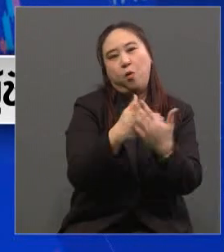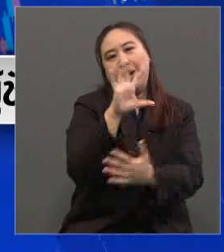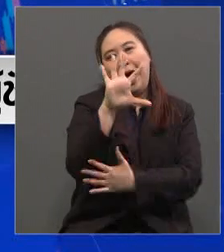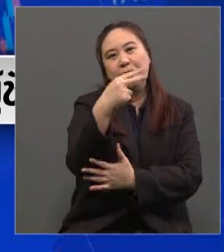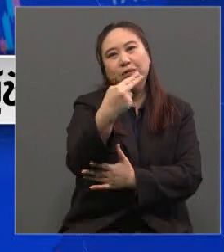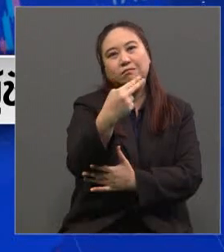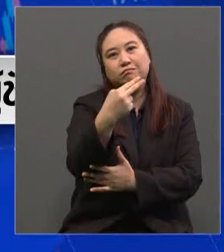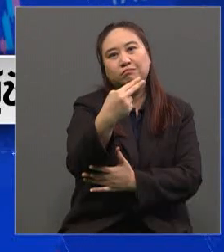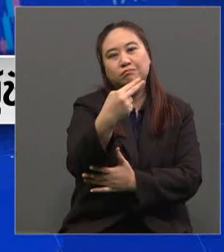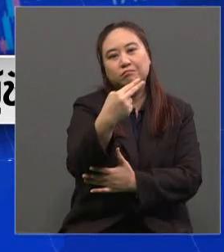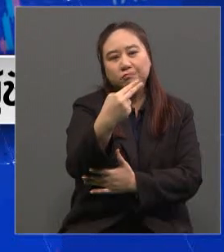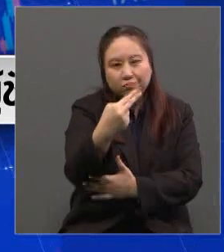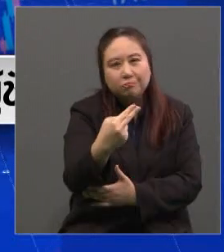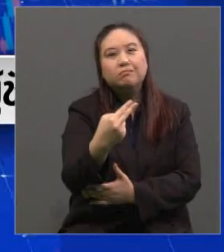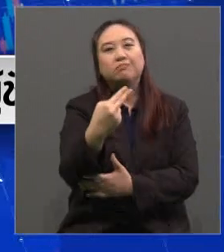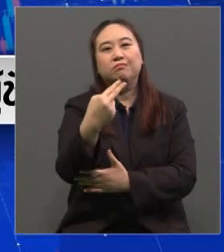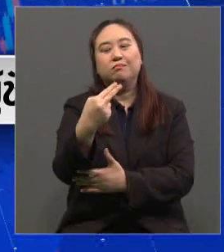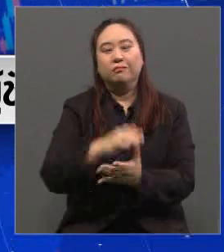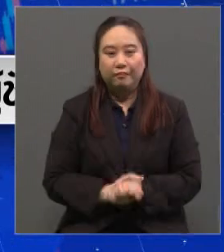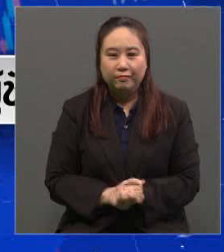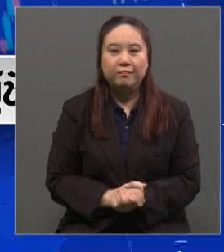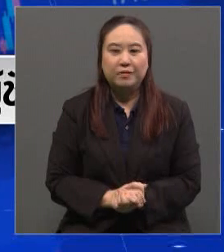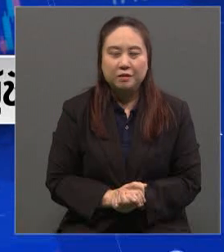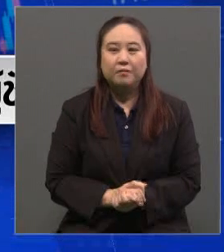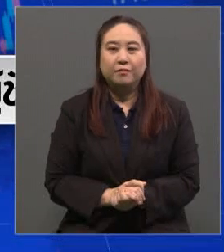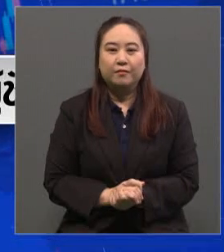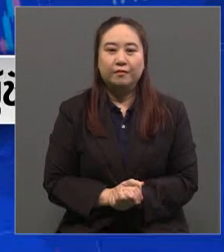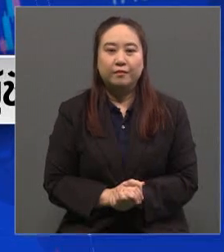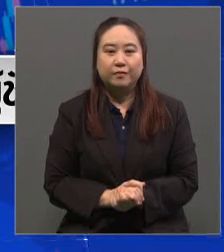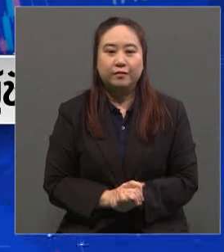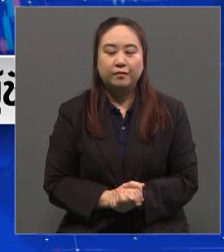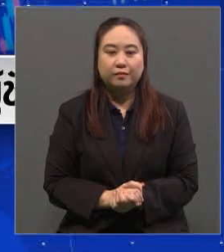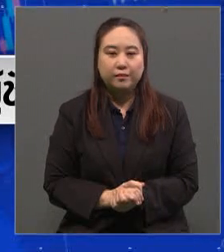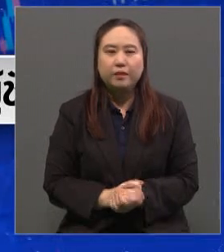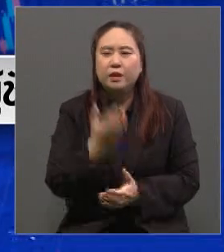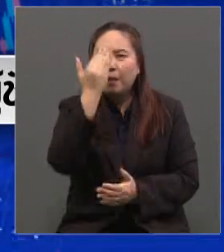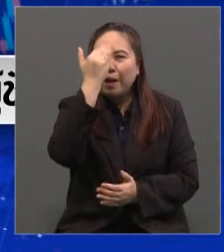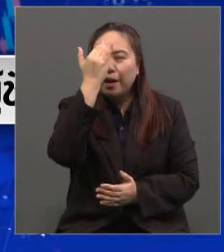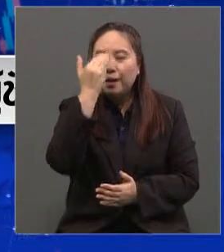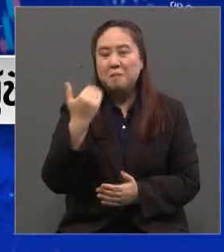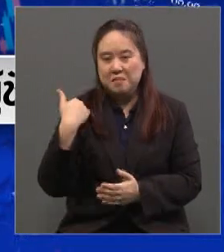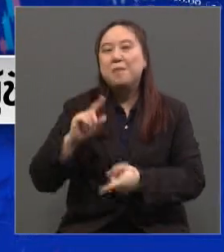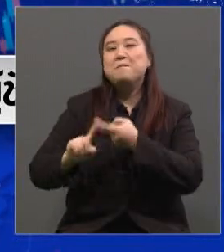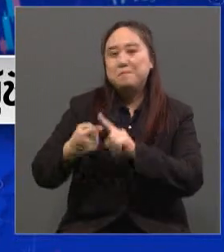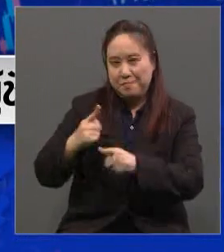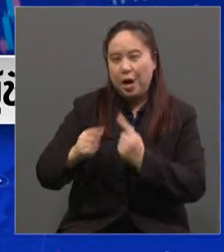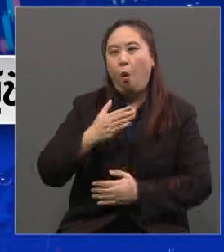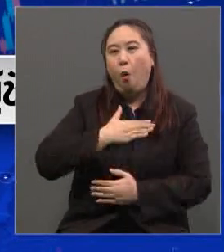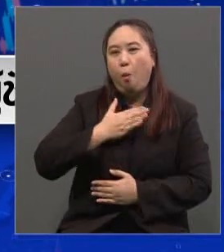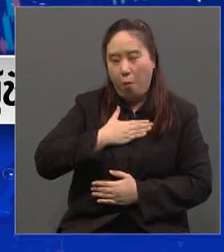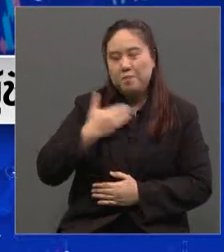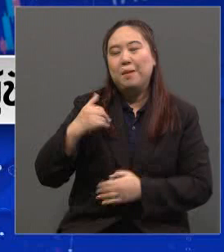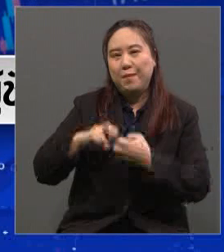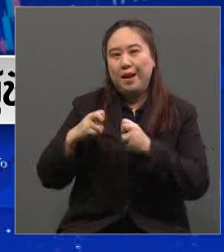ถ้าผู้เสียหายเขาแจ้งความหมื่นคนความจริงอาจมีถึง 50,000 คนเขาบอกแบบนี้นะเอางี้เพื่อนผมก็ประสบปัญห